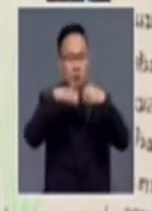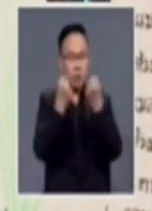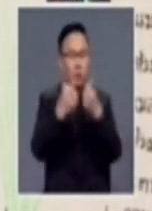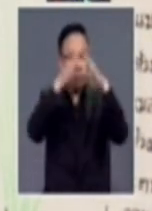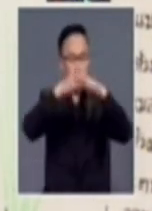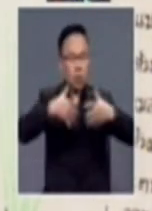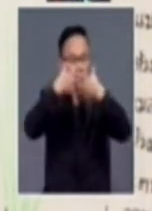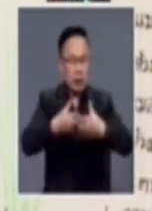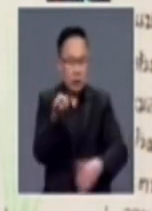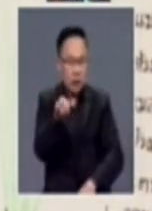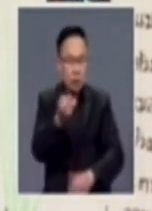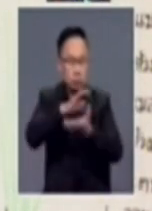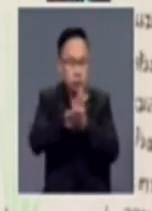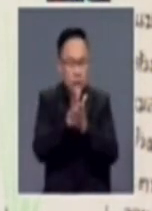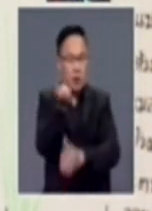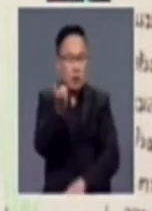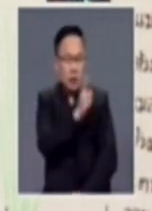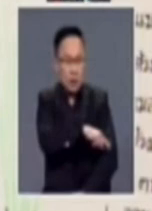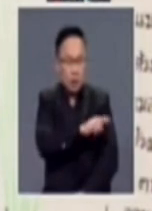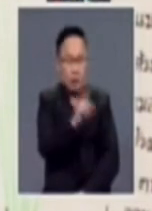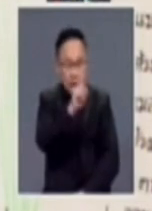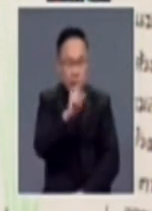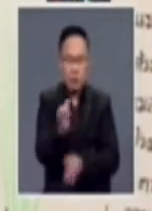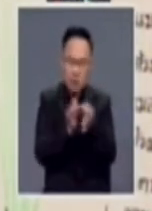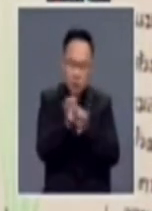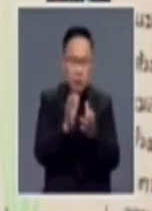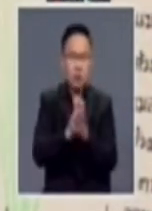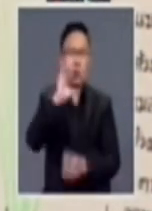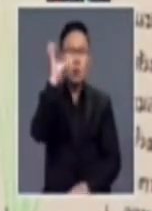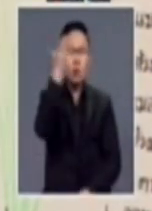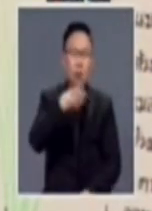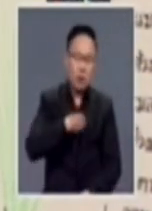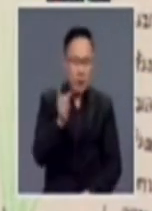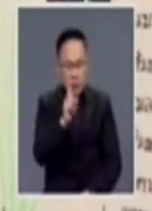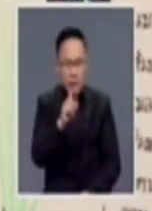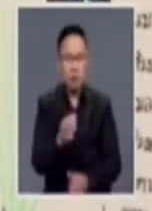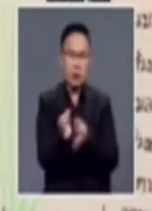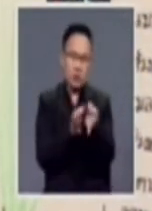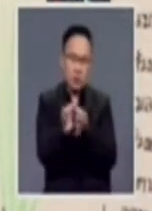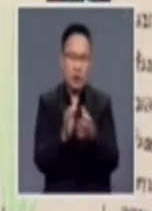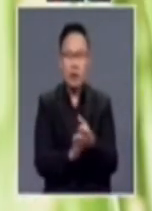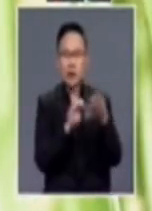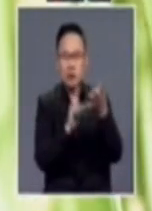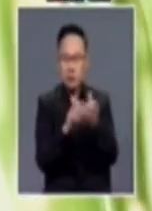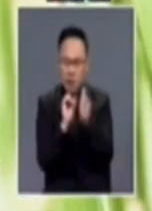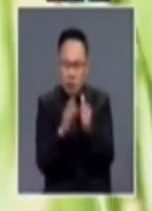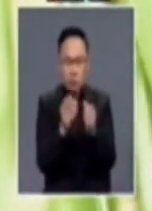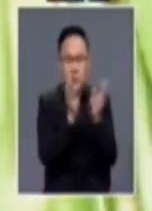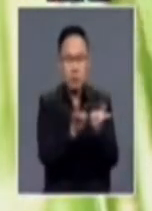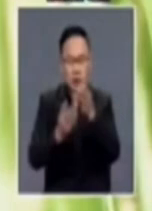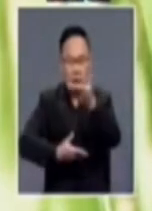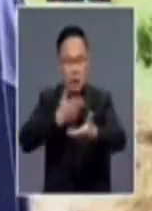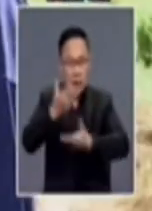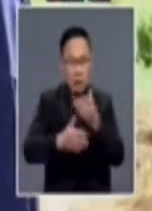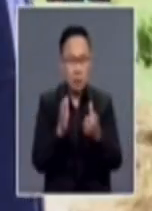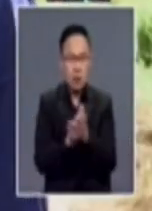ก็มาบอกเราว่าสถานการณ์ข้าวโลกมันเป็นยังไงก็มาบอกเราว่าถ้าหากคุณจะปลูกข้าวต้องดูตลาดซึ่งชาวนาไม่รู้หรอกเ